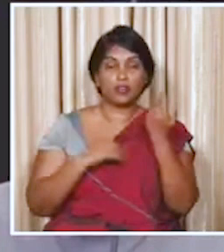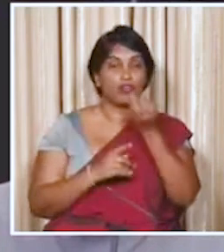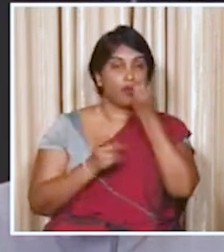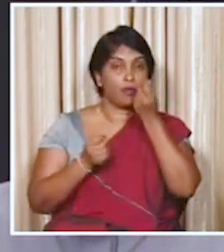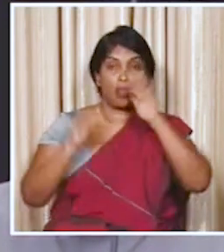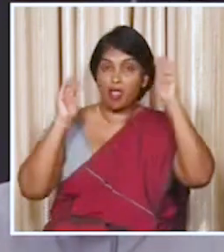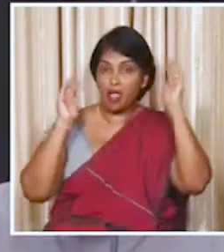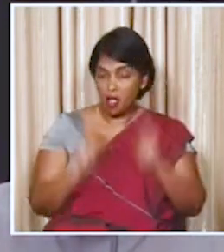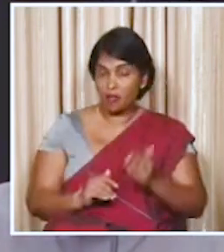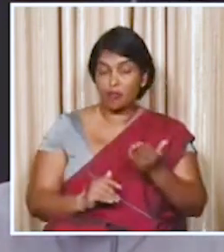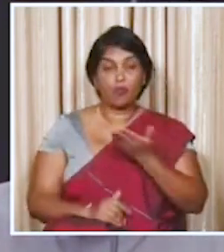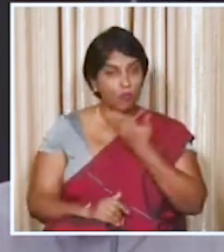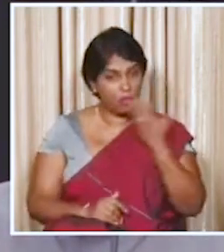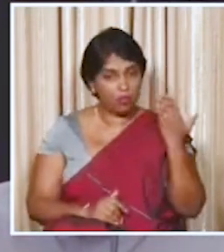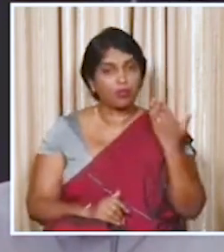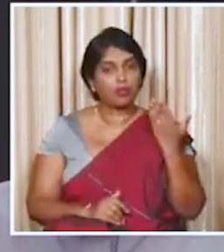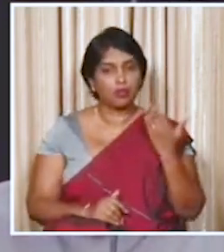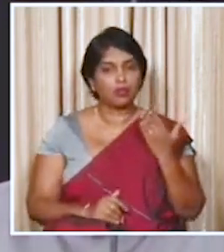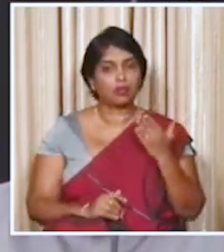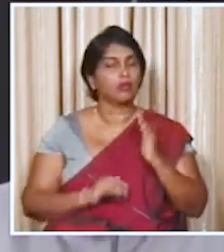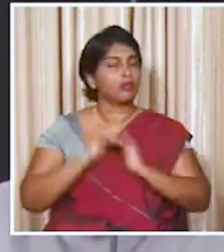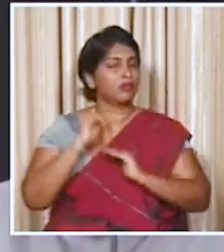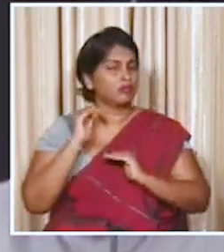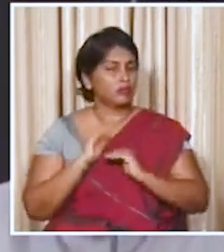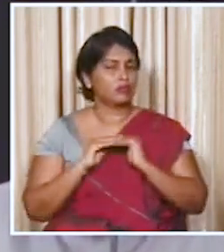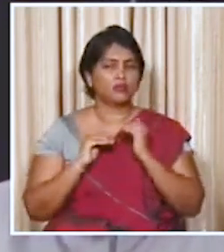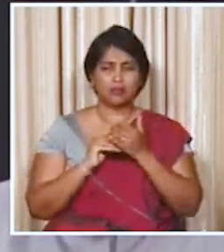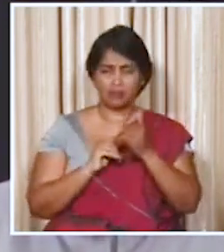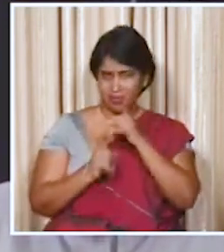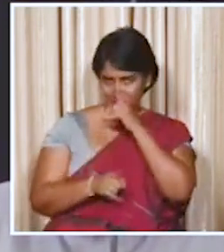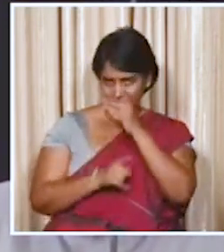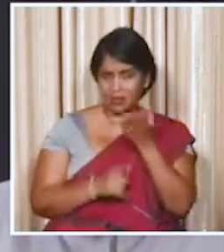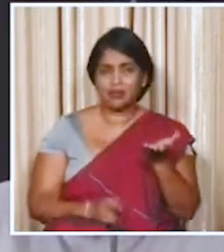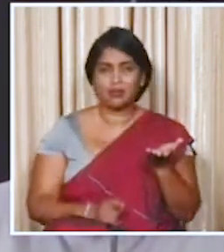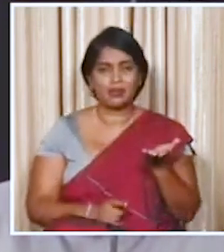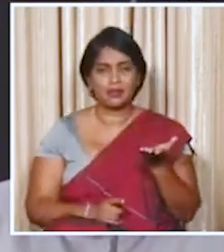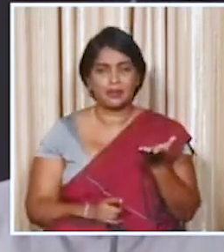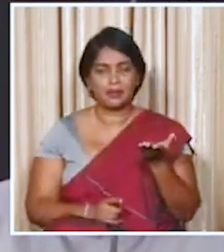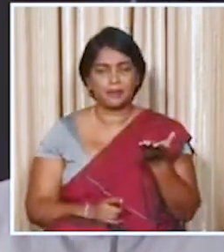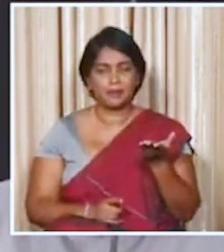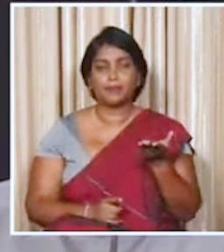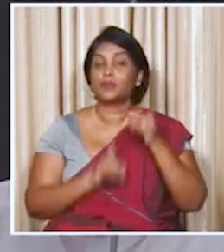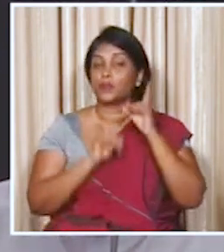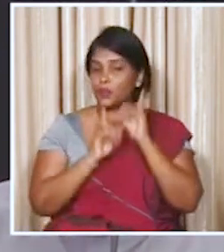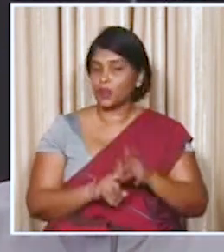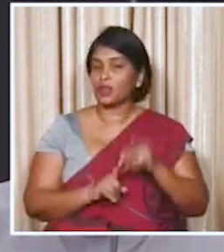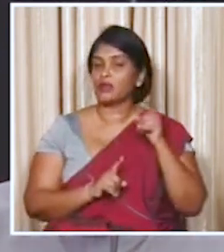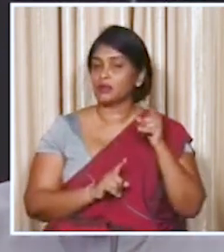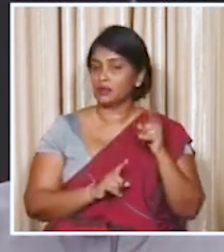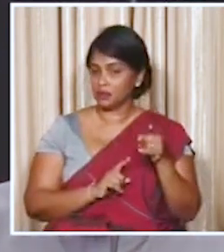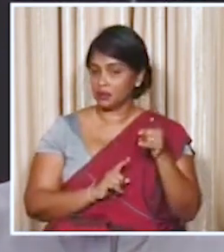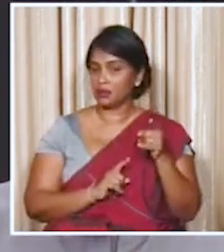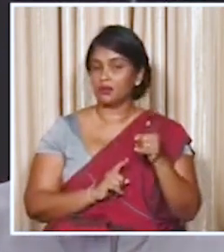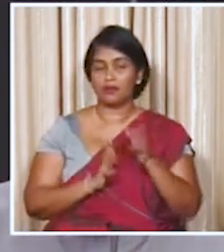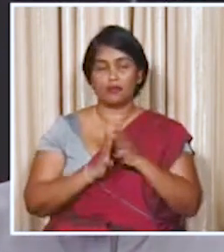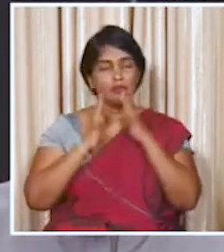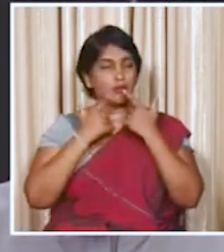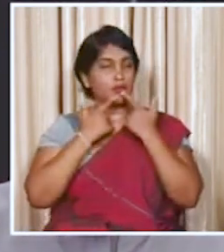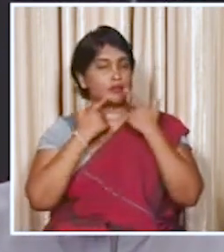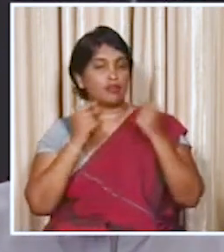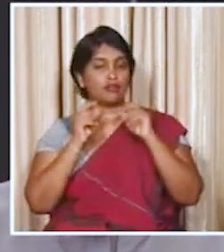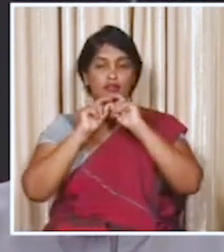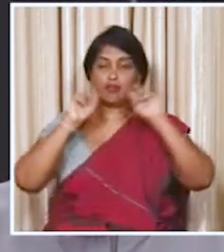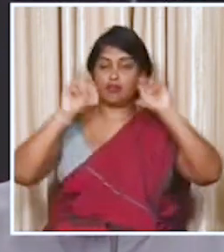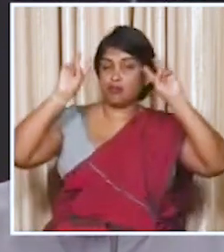අඩු කරන්න පුළුවන් නම් මේ ප්‍රායෝගික දේවල් ඔබතුමියලා කියන්නේ. ඉතින් නිසා ඔබතුමියලා බොහොම ජනප්‍රිය